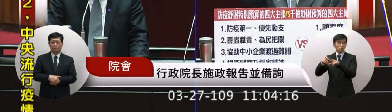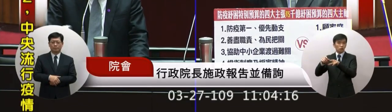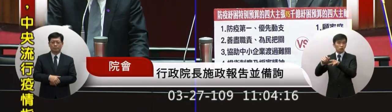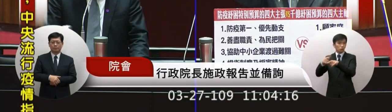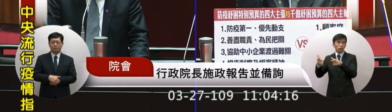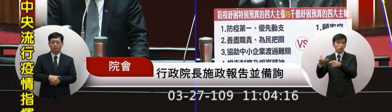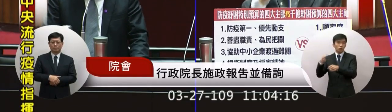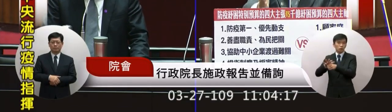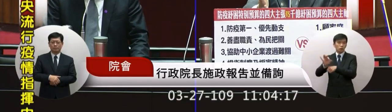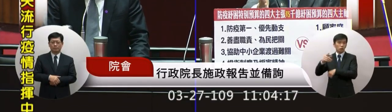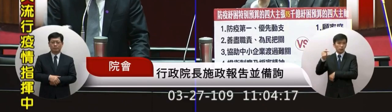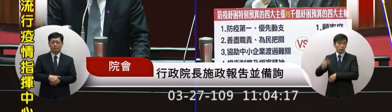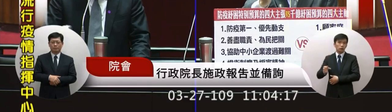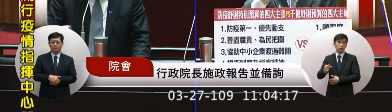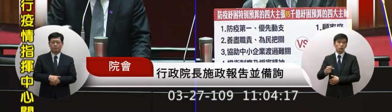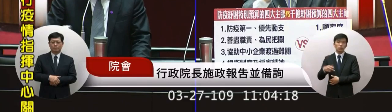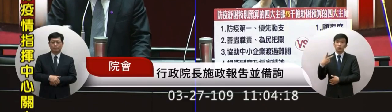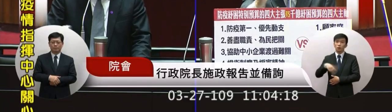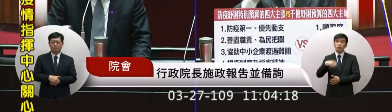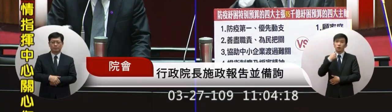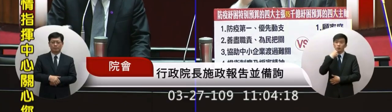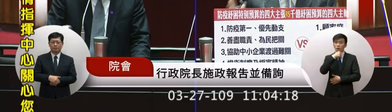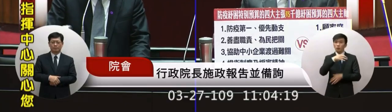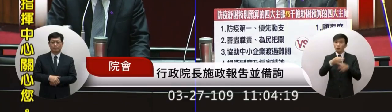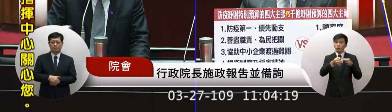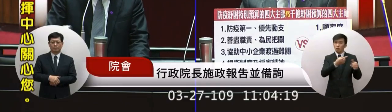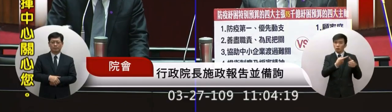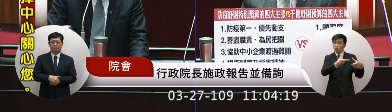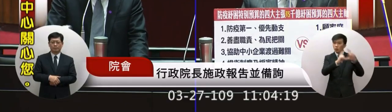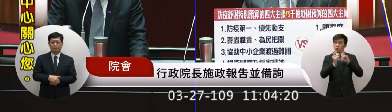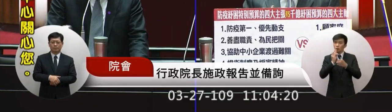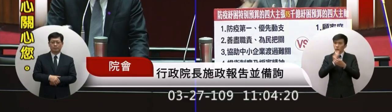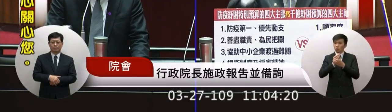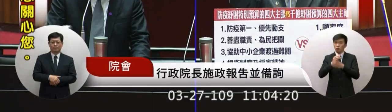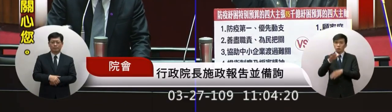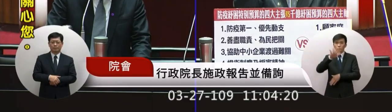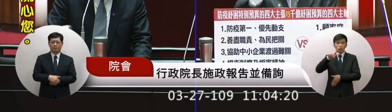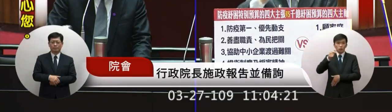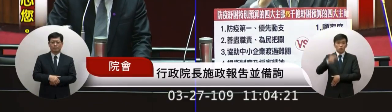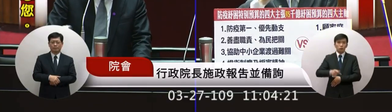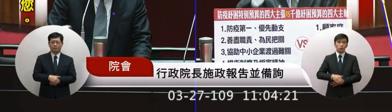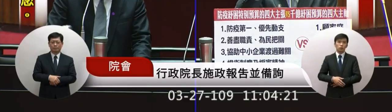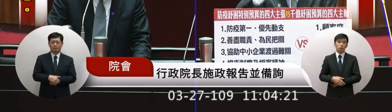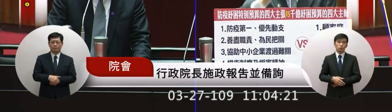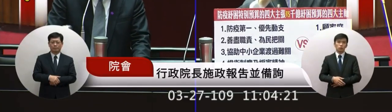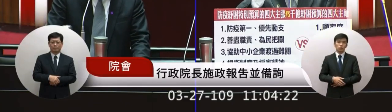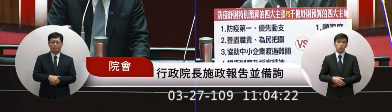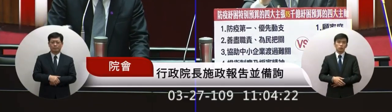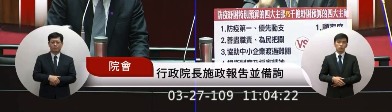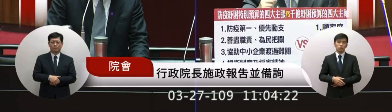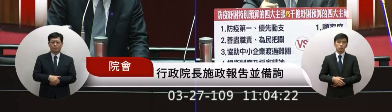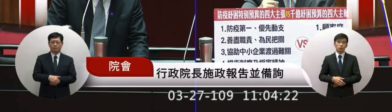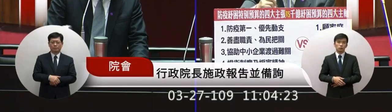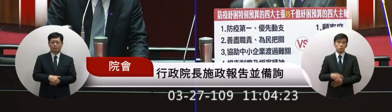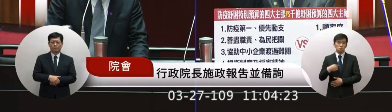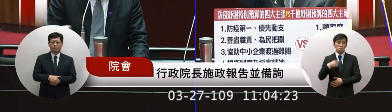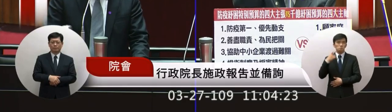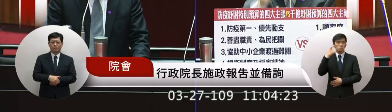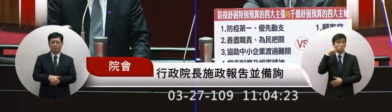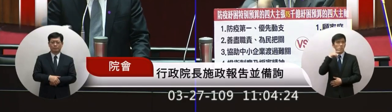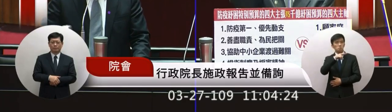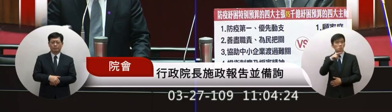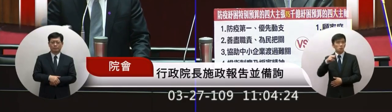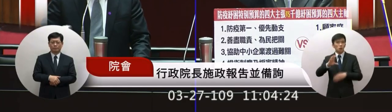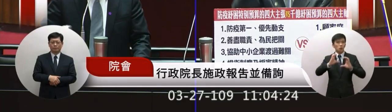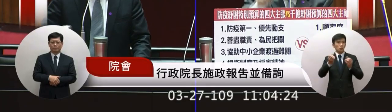吼，一直到我们台商的这些回流的五千亿，但是我感觉国花基金里面